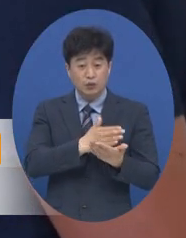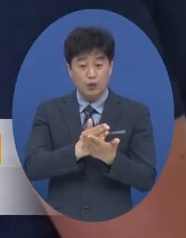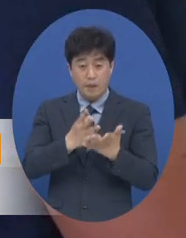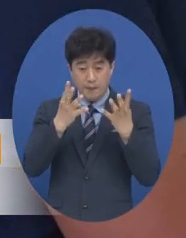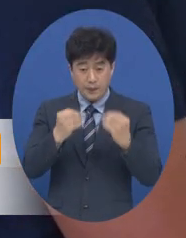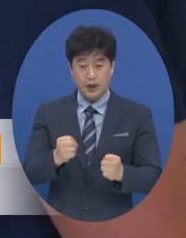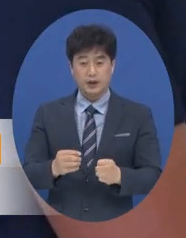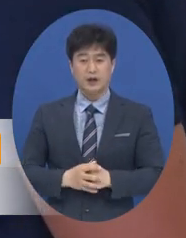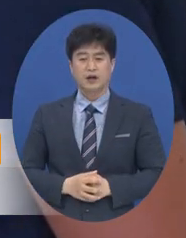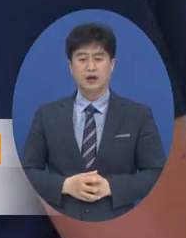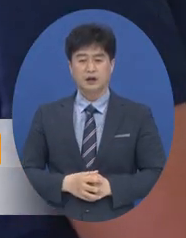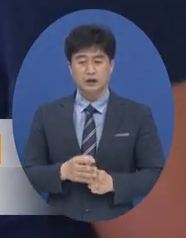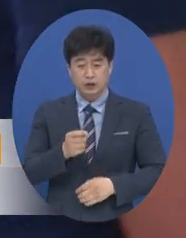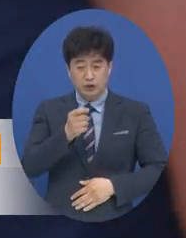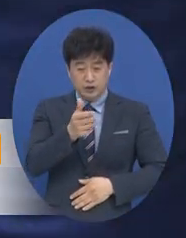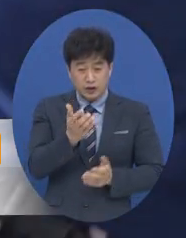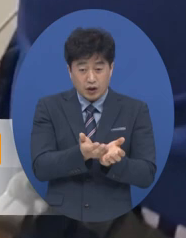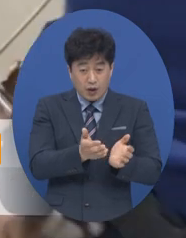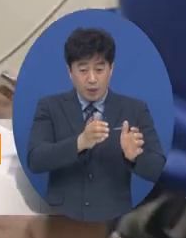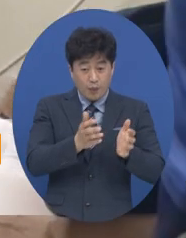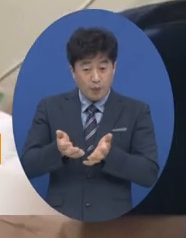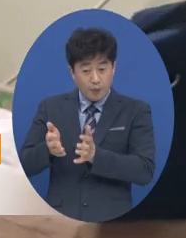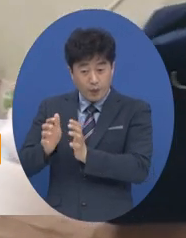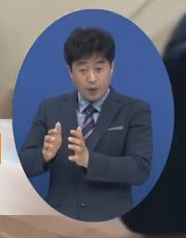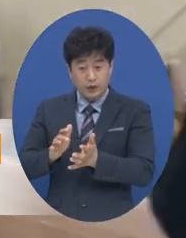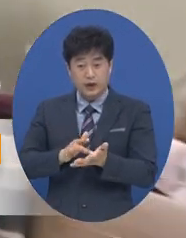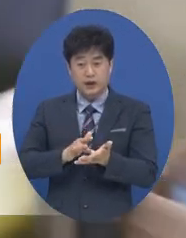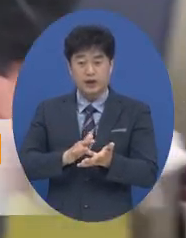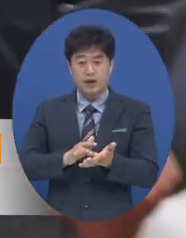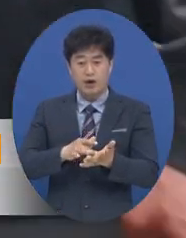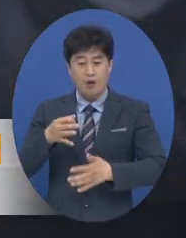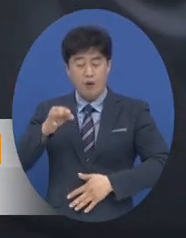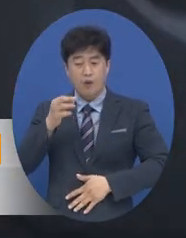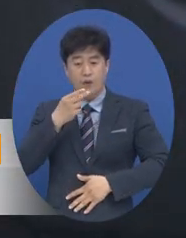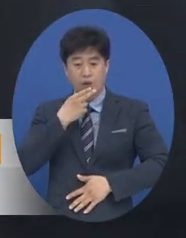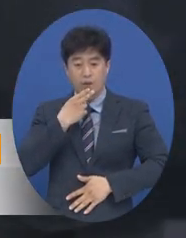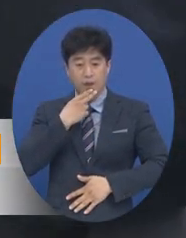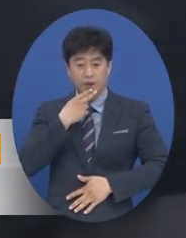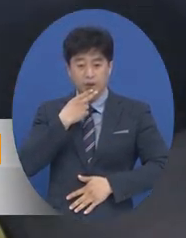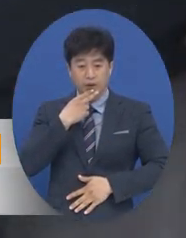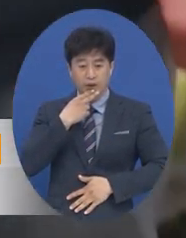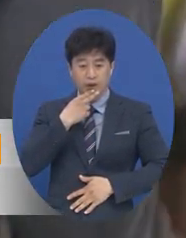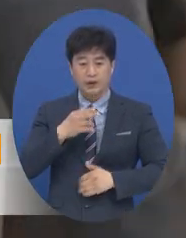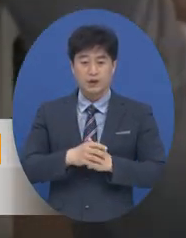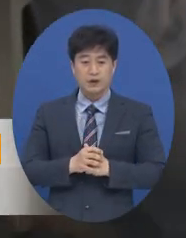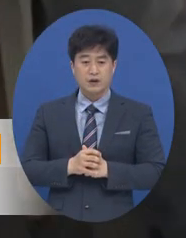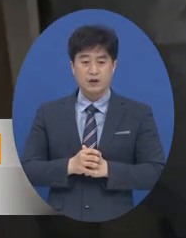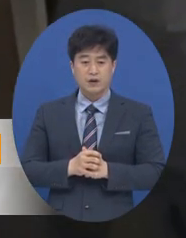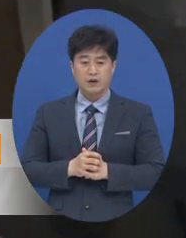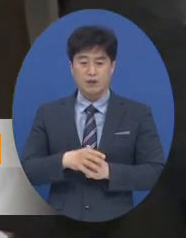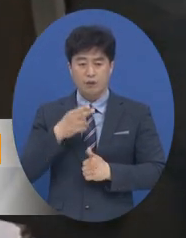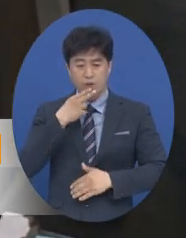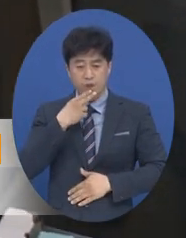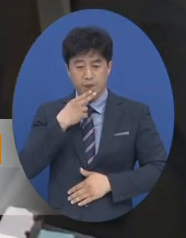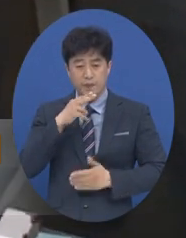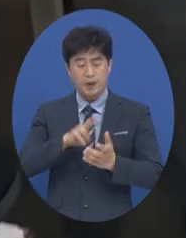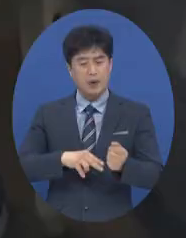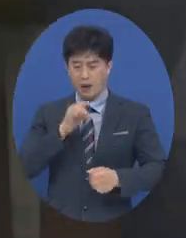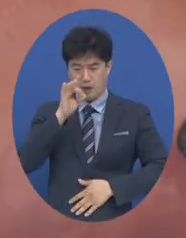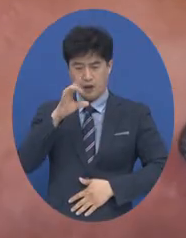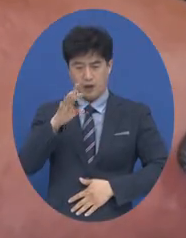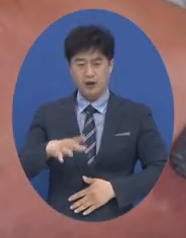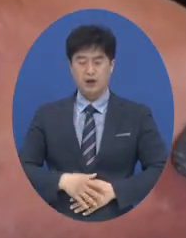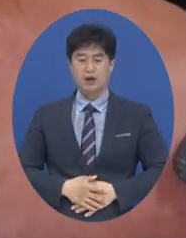많아요. 네. 종류도 많아서 소포장 농약을 네. 허가 없이 네. 관청에 허가 없이 이렇게 판매하시면 안